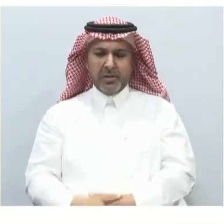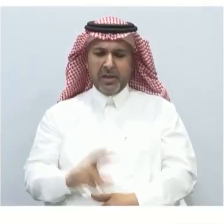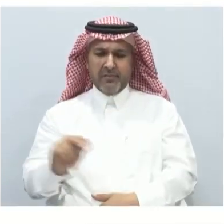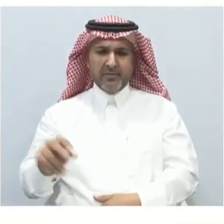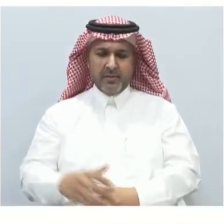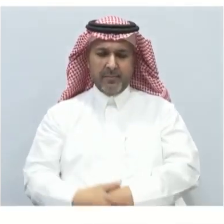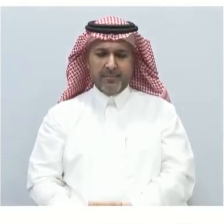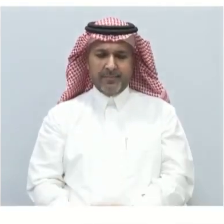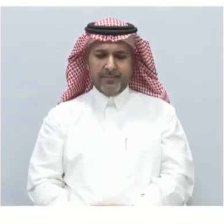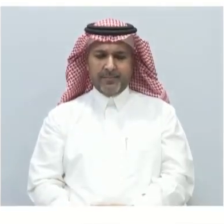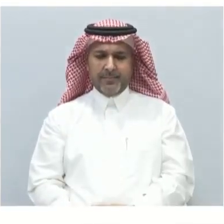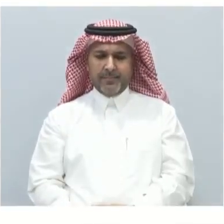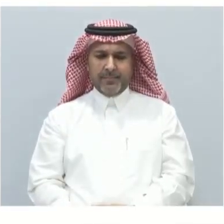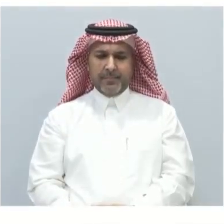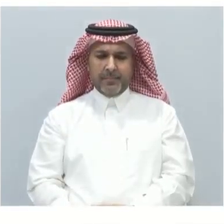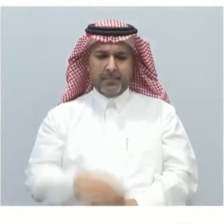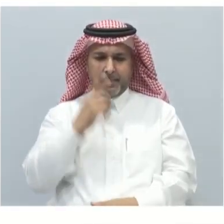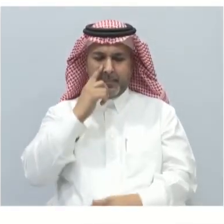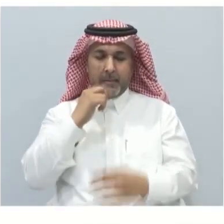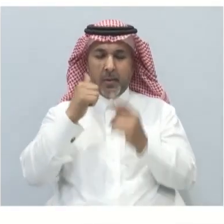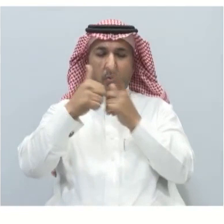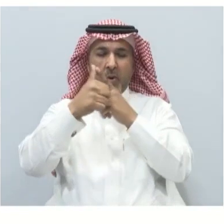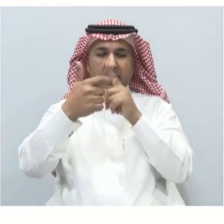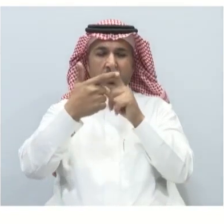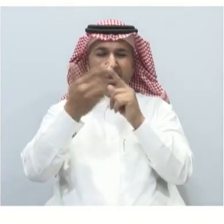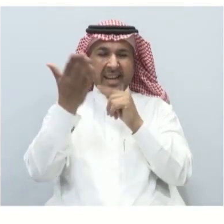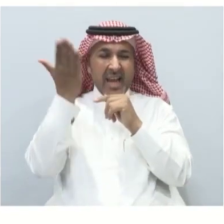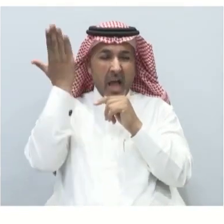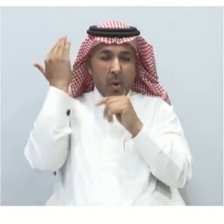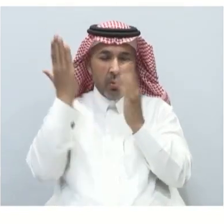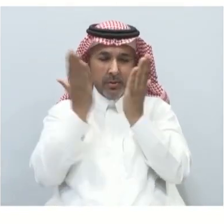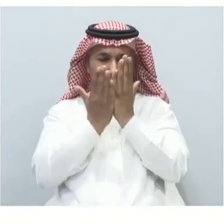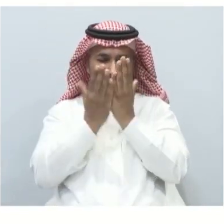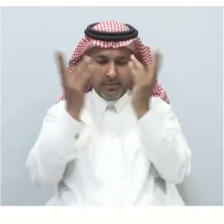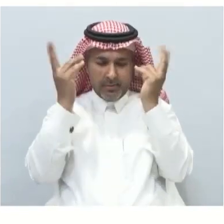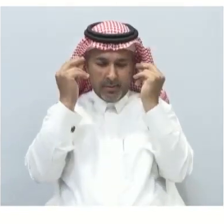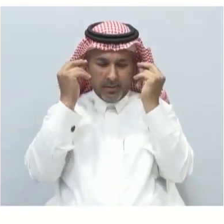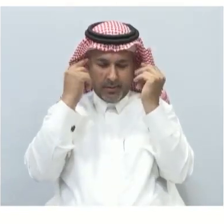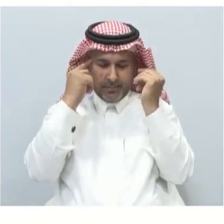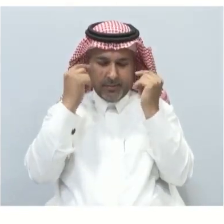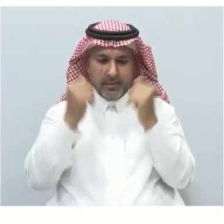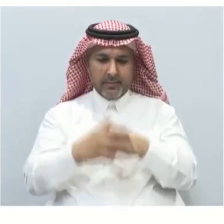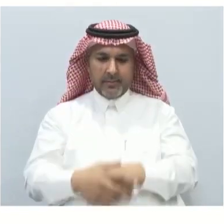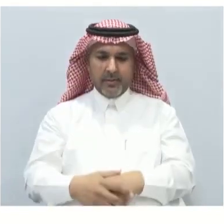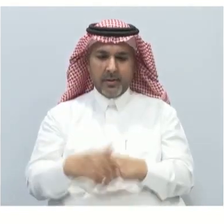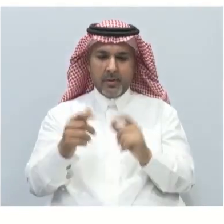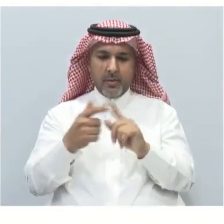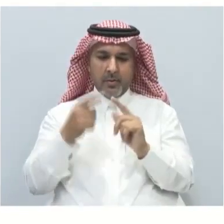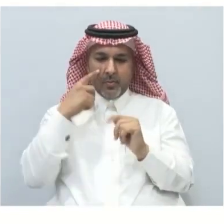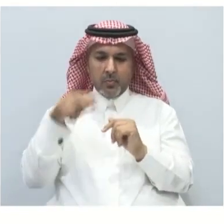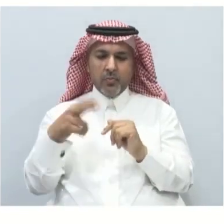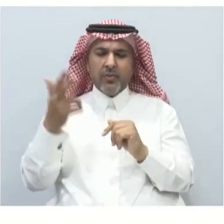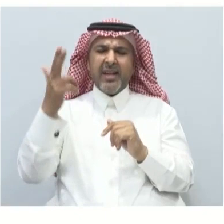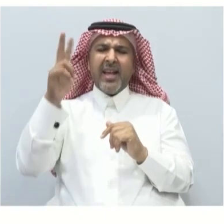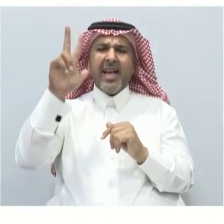محاور هذا الدرس ونكملها طبعا اخذنا حل المعادلات الاسيه وكيف نكتب داله اسيه اليوم بنتكلم عن مساله